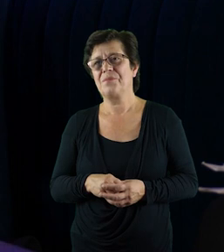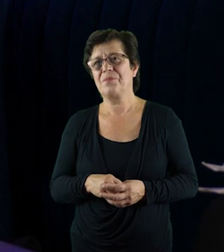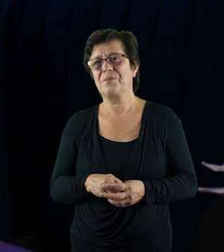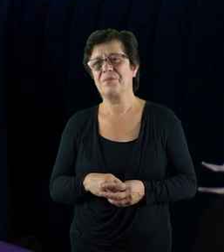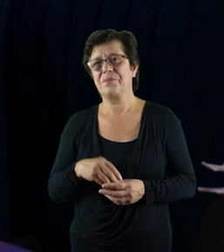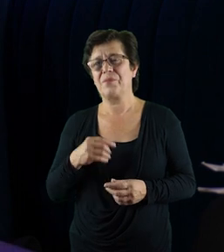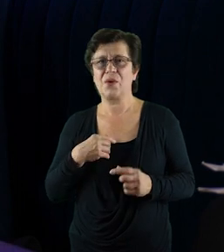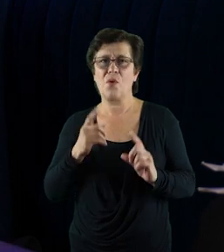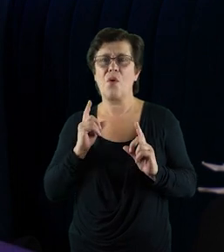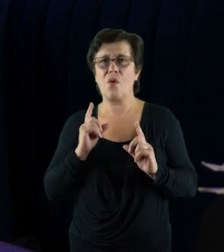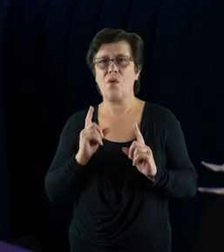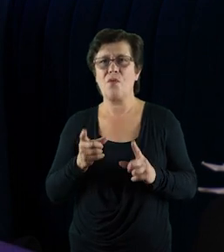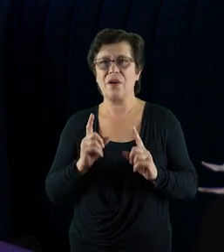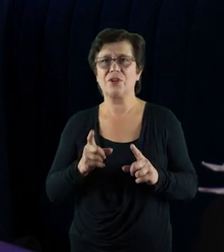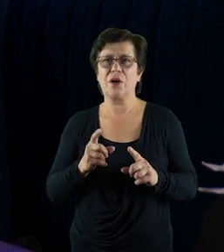On uważał, że już